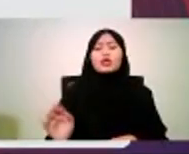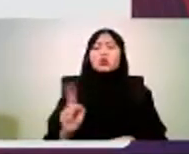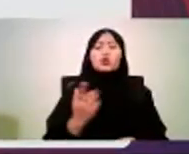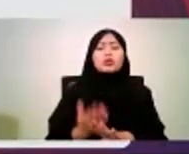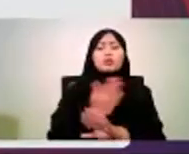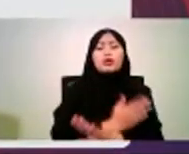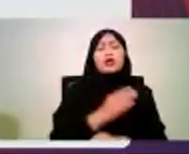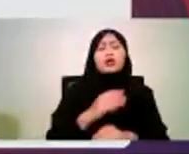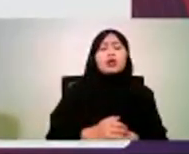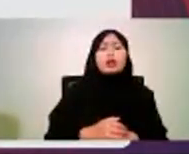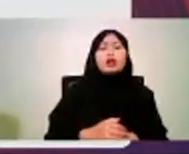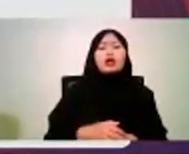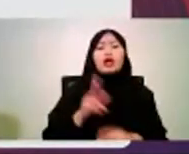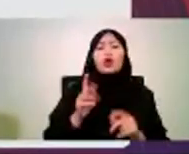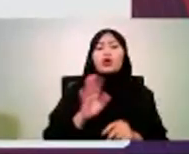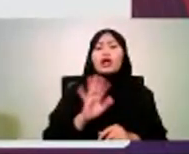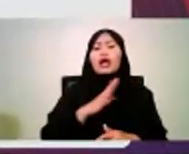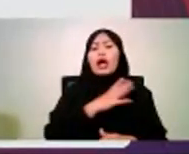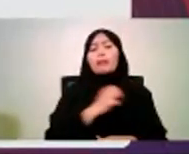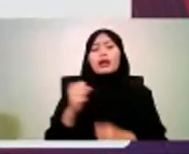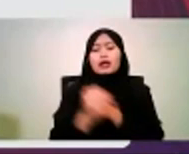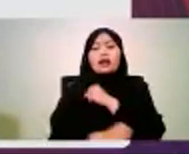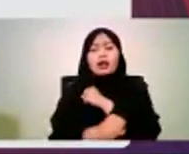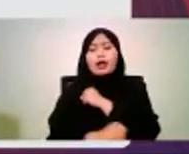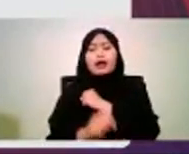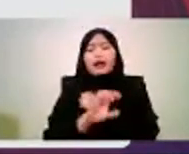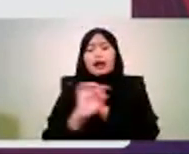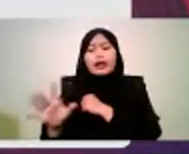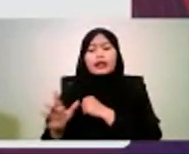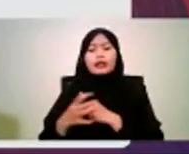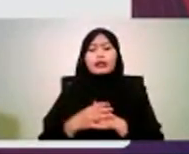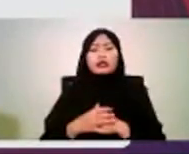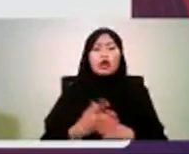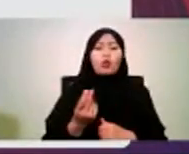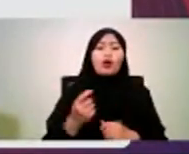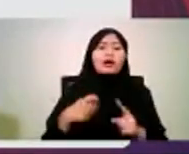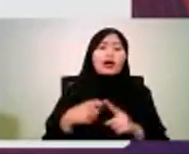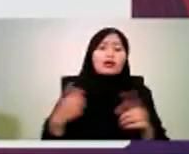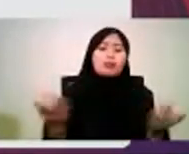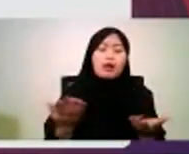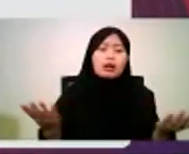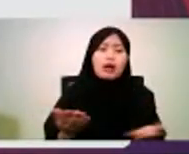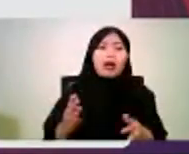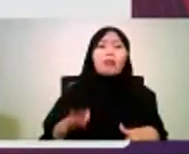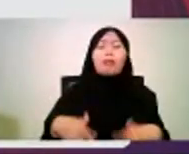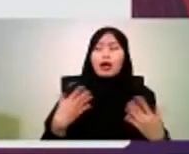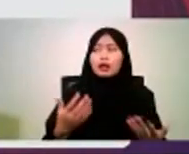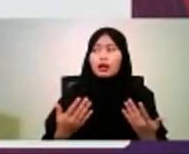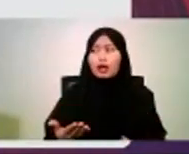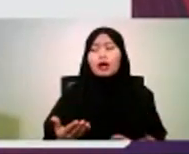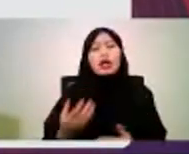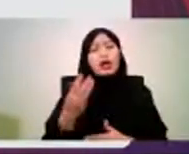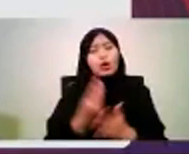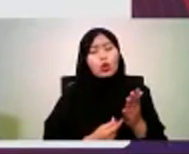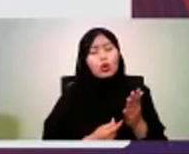harganya kalau nggak diambil oleh negara lain nah tuh duit dari mana padahal sektor ekonomi melalui